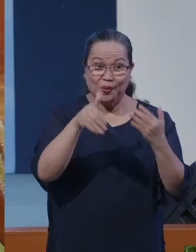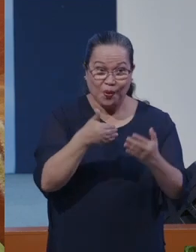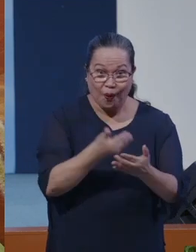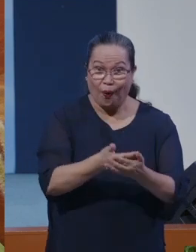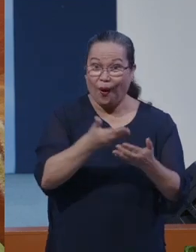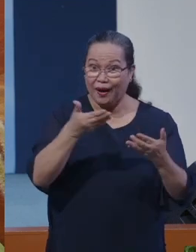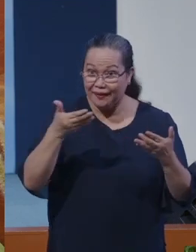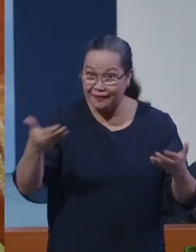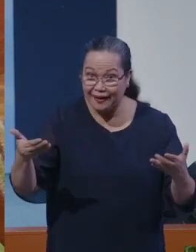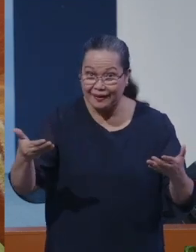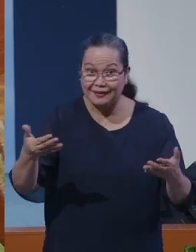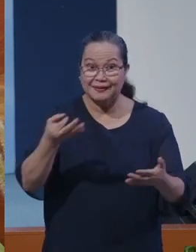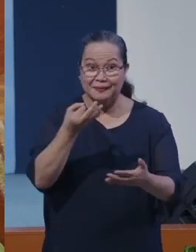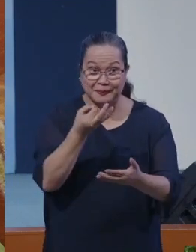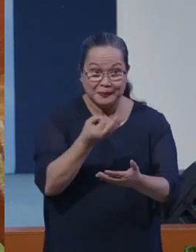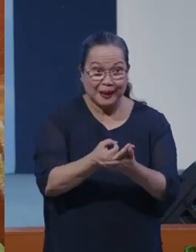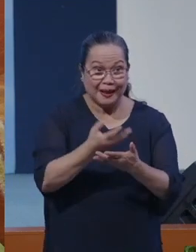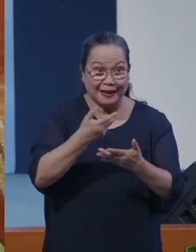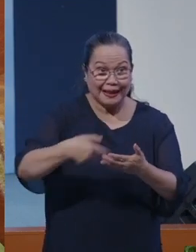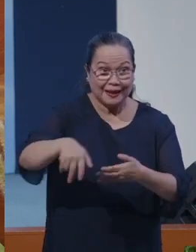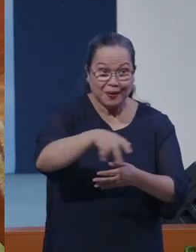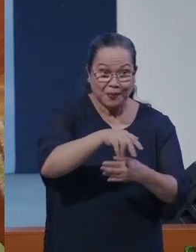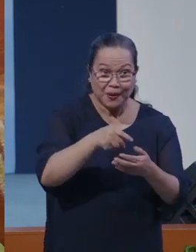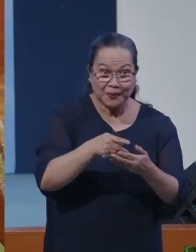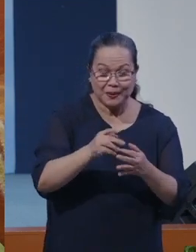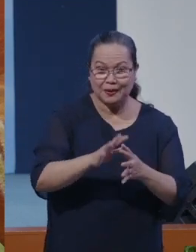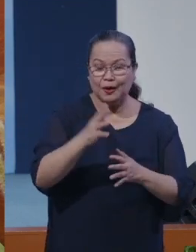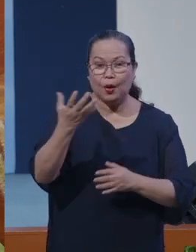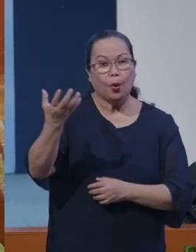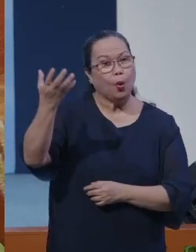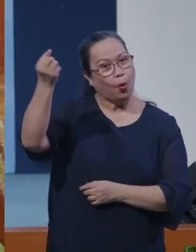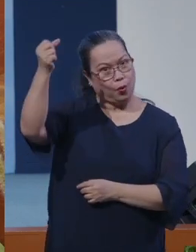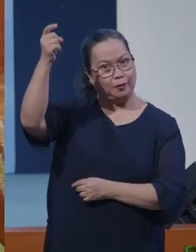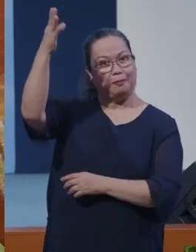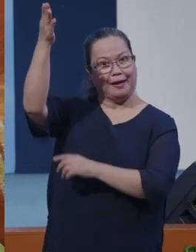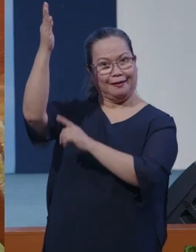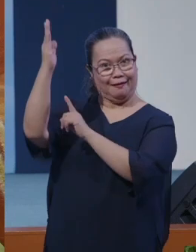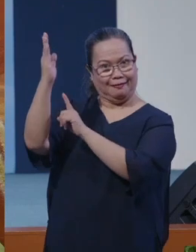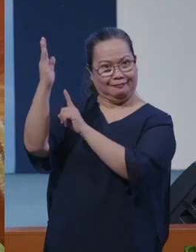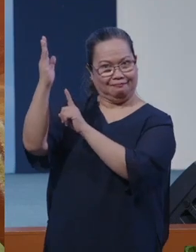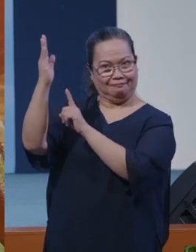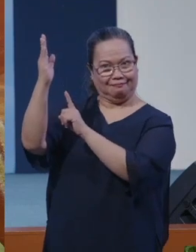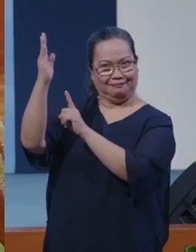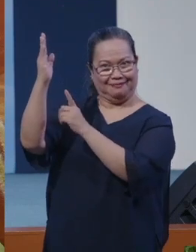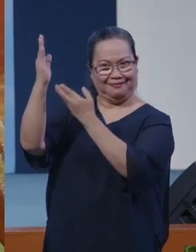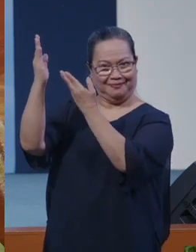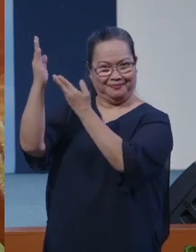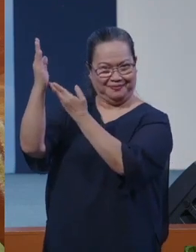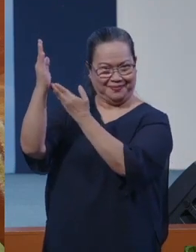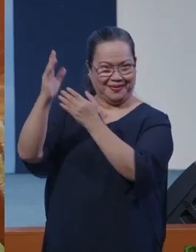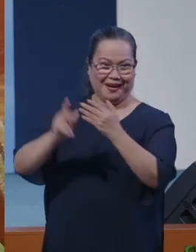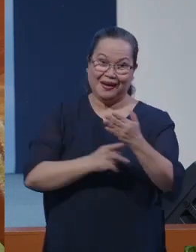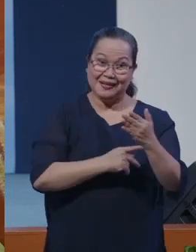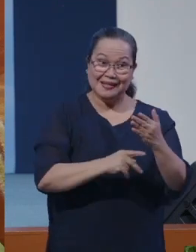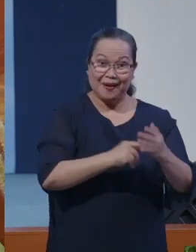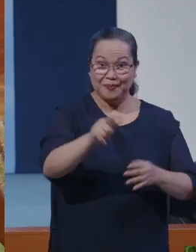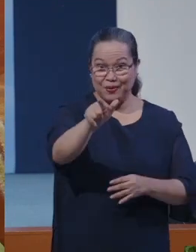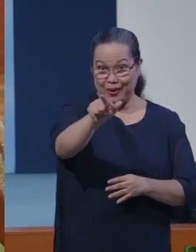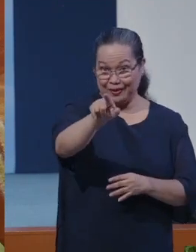ito ay pag-aari ng ating Panginoong Diyos. Sa Psalm 24 verse